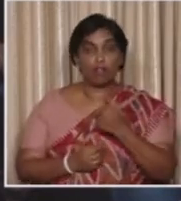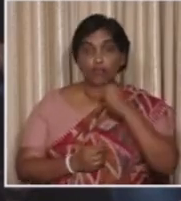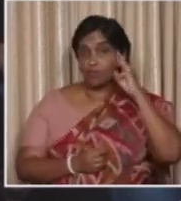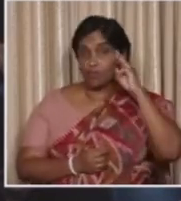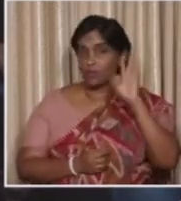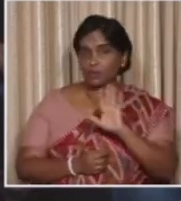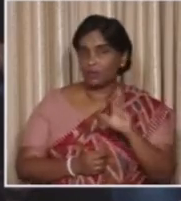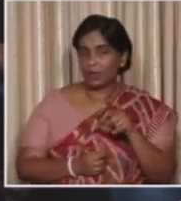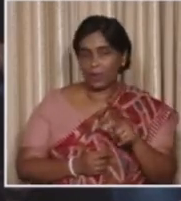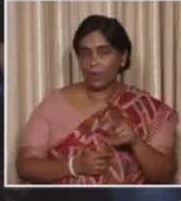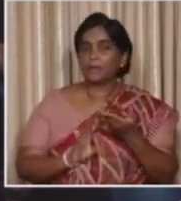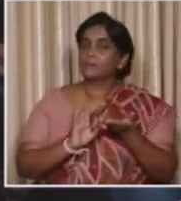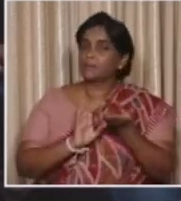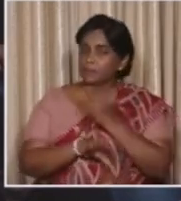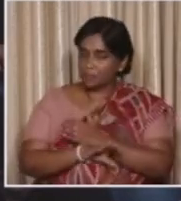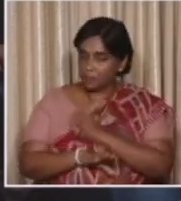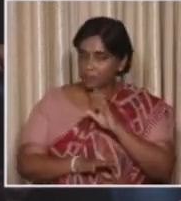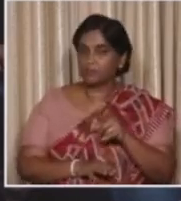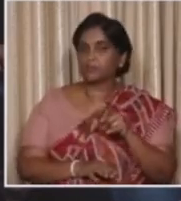නෙමෙයි. මීට කලිනුත්